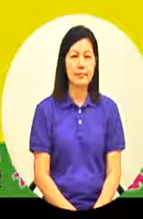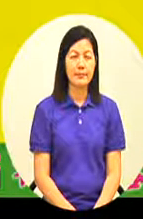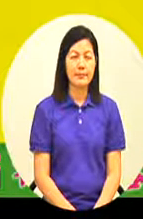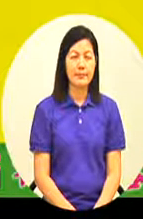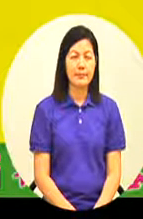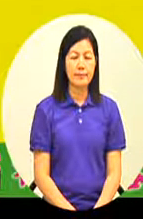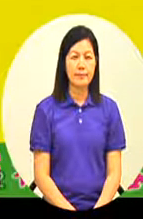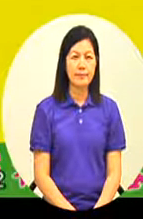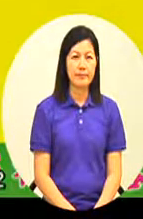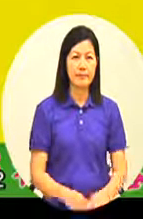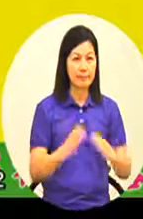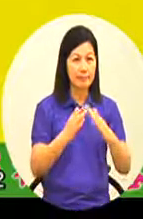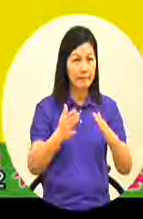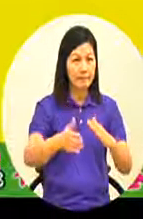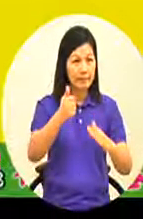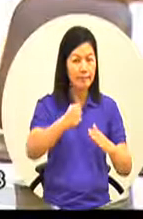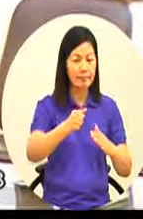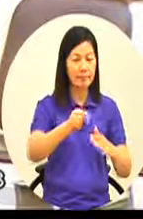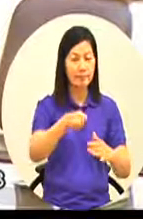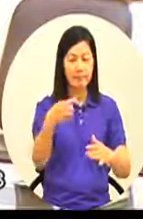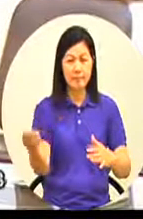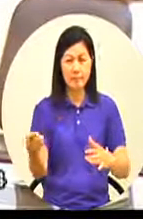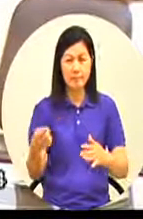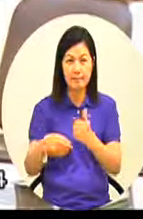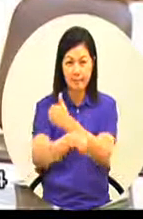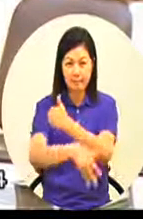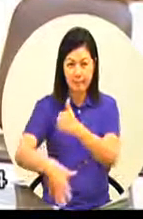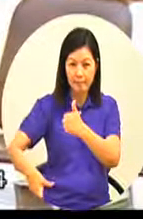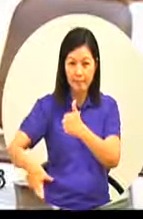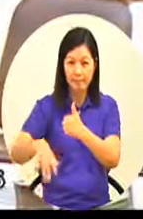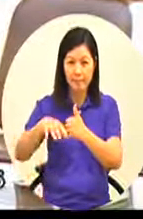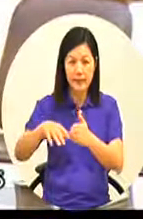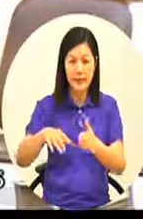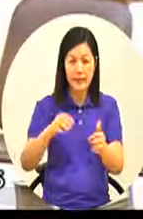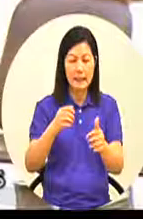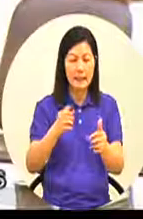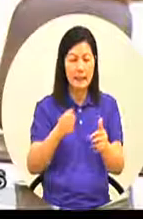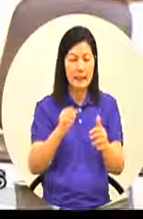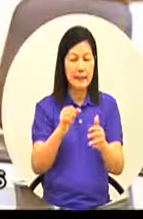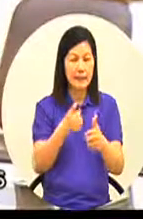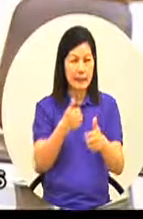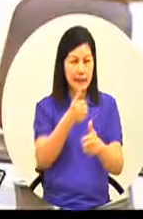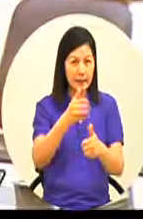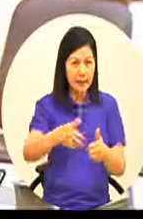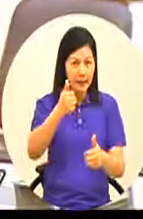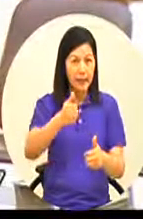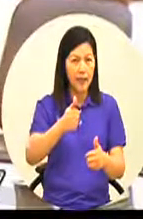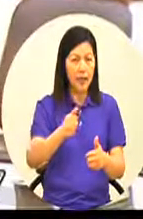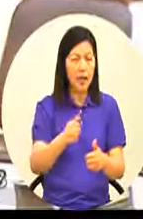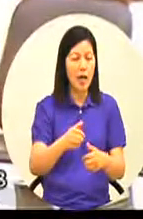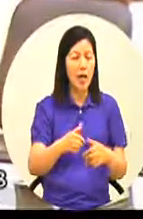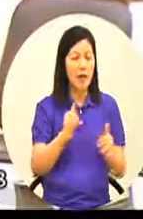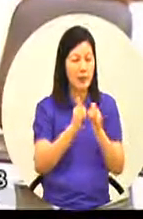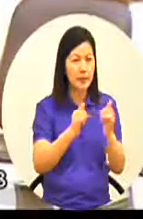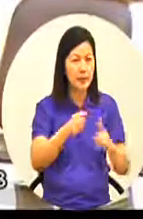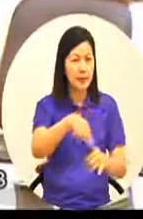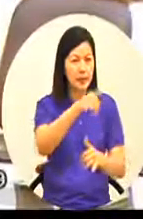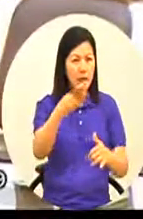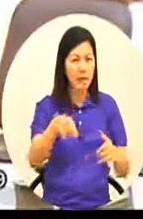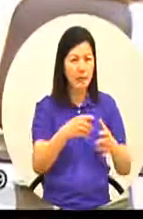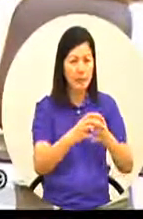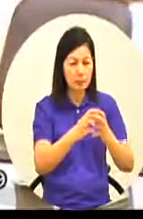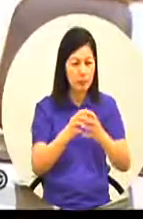从市长到局处，到我们的议长、议员也好，我们的一般市民朋友、团体也